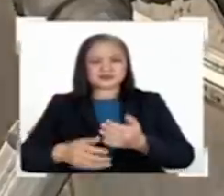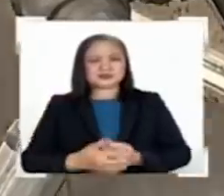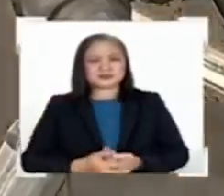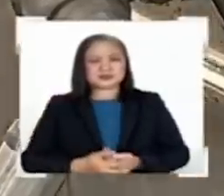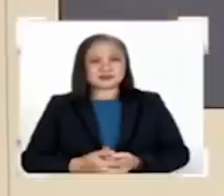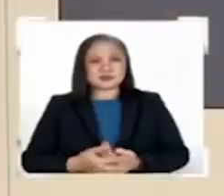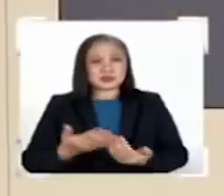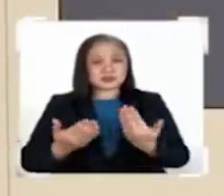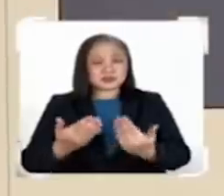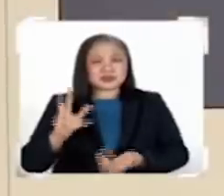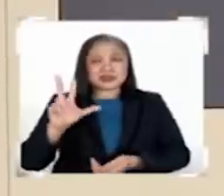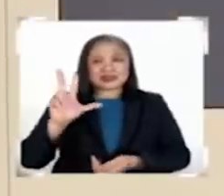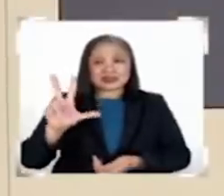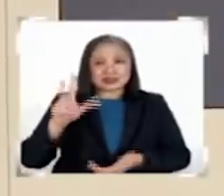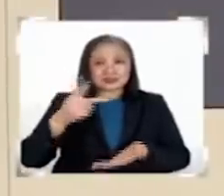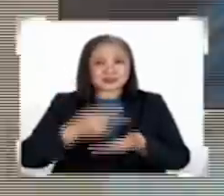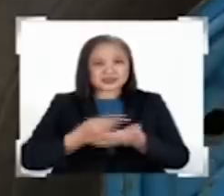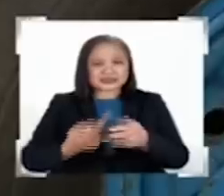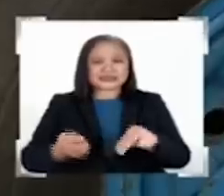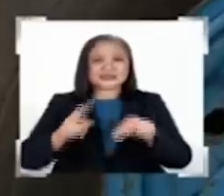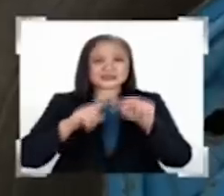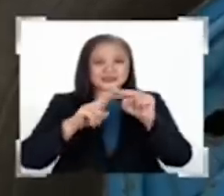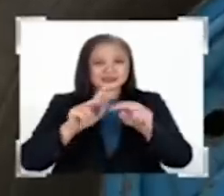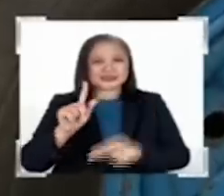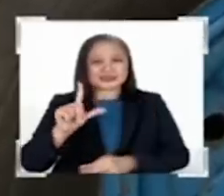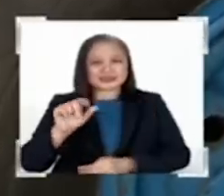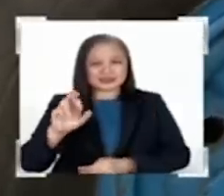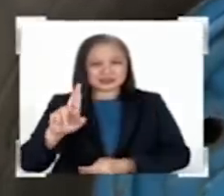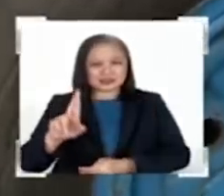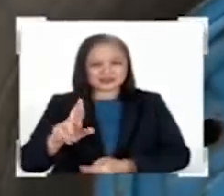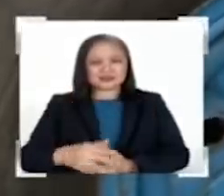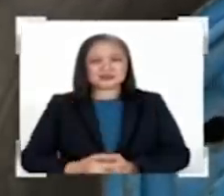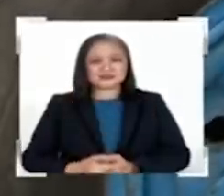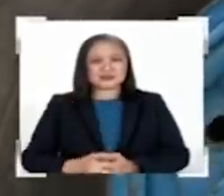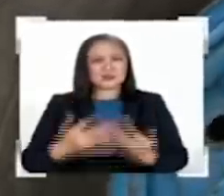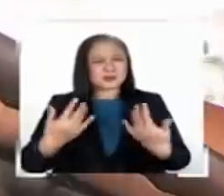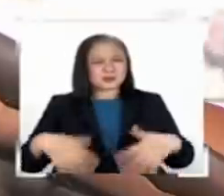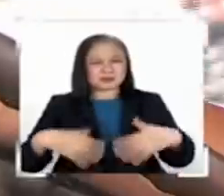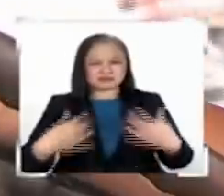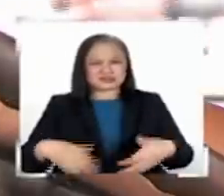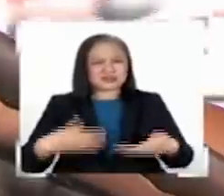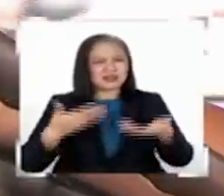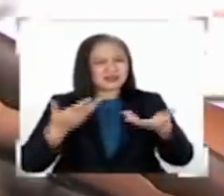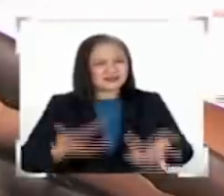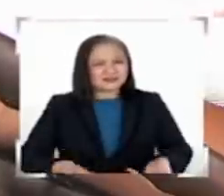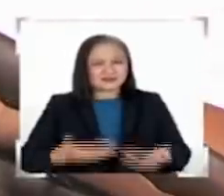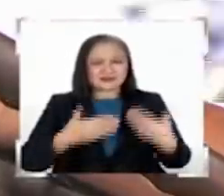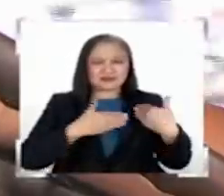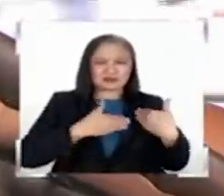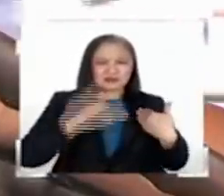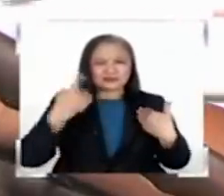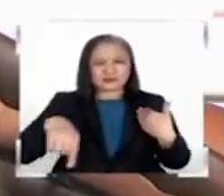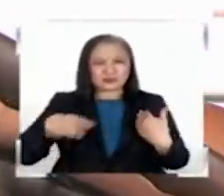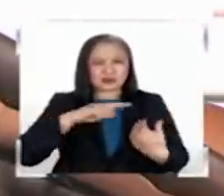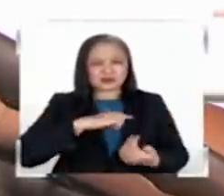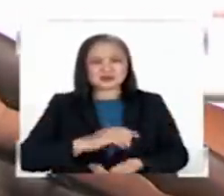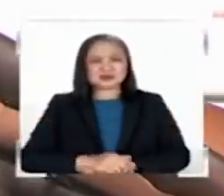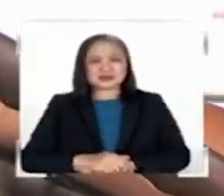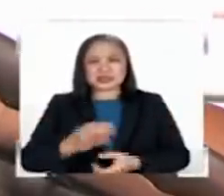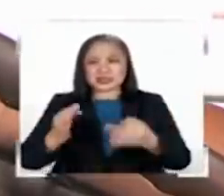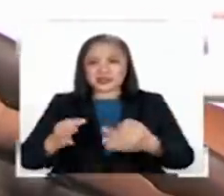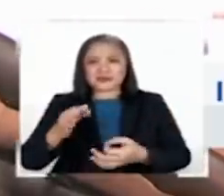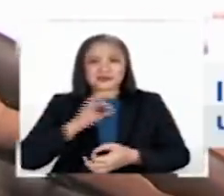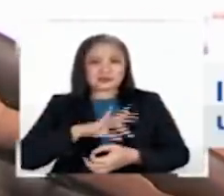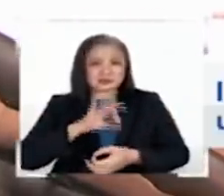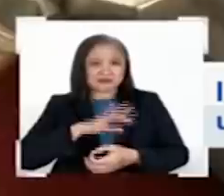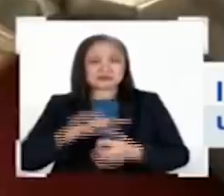pesos per liter ang magiging taas presyo. Napakabigat na yan sa bulsa, sabi ni Ramel. Kung may kikitain pa kami, babiyay pa kami, pero pag wala na, maghanap na lang